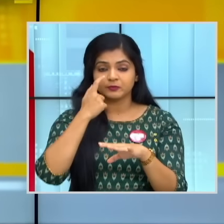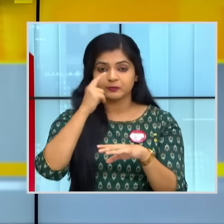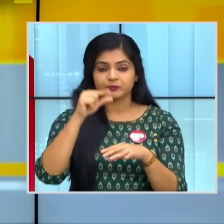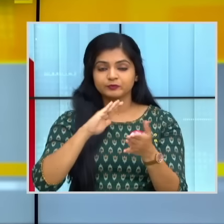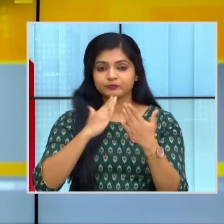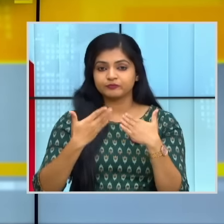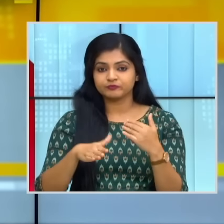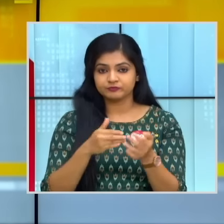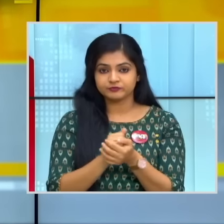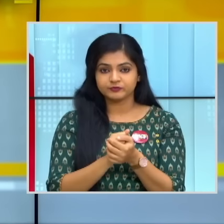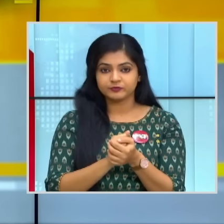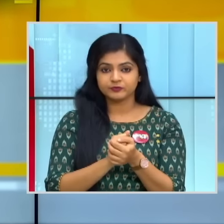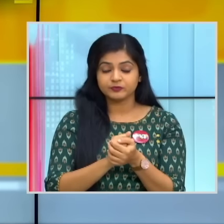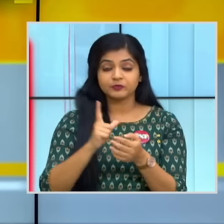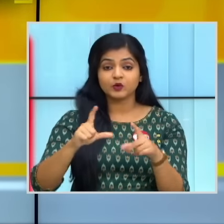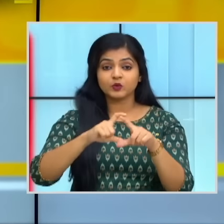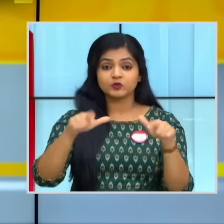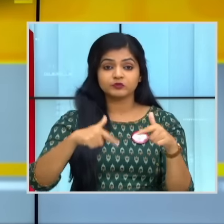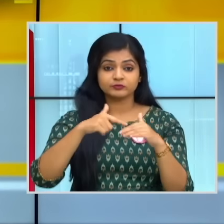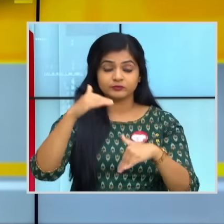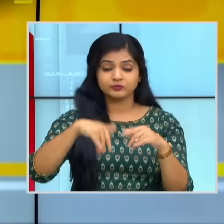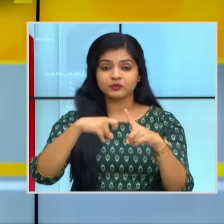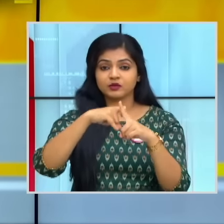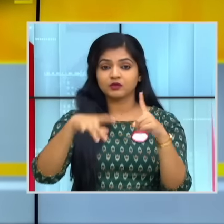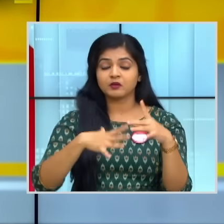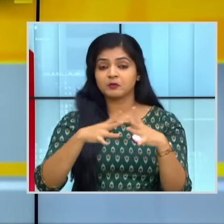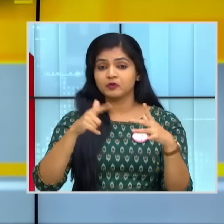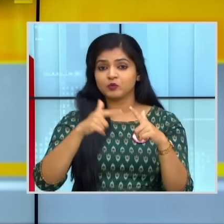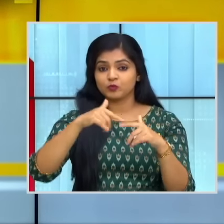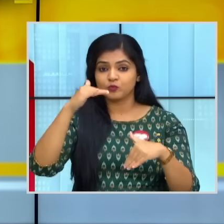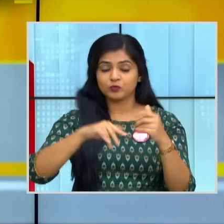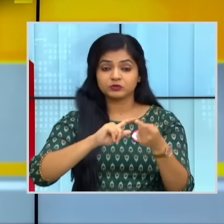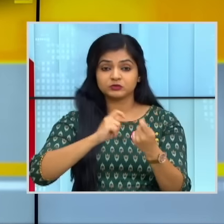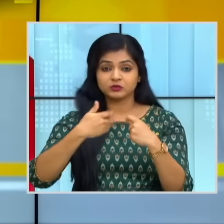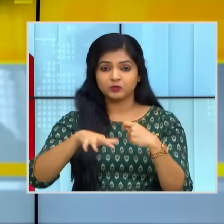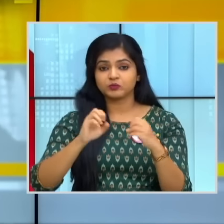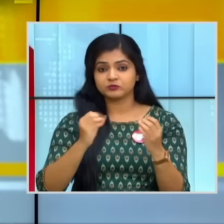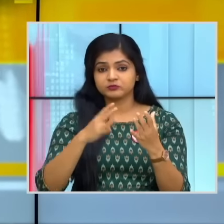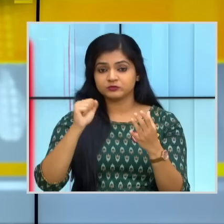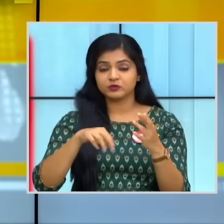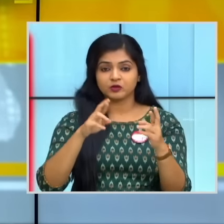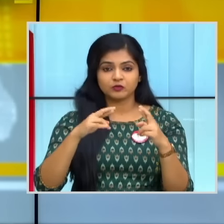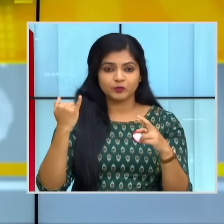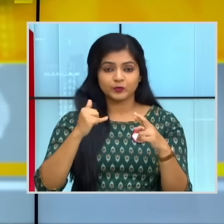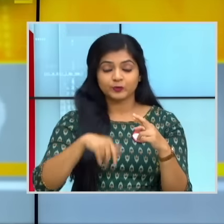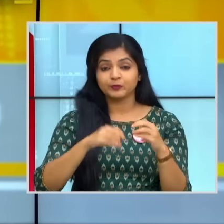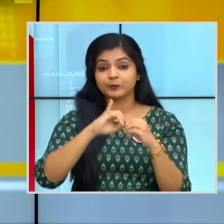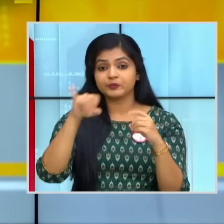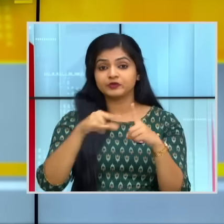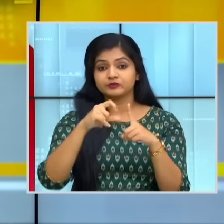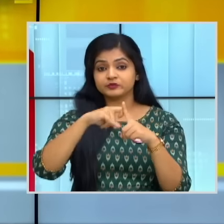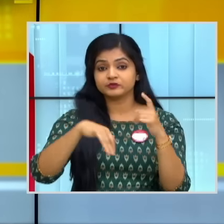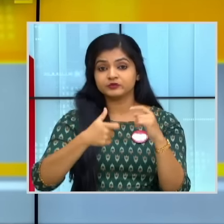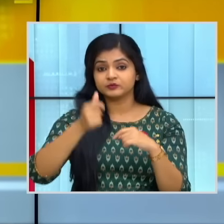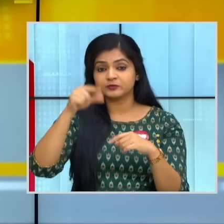യുവതി മരിച്ചു. ലോക്സഭാ തെരഞ്ഞെടുപ്പിൽ കേരളത്തിൽ വലിയ രാഷ്ട്രീയ മാറ്റത്തിന് തുടക്കം കുറിക്കുന്ന ഫലമുണ്ടാകുമെന്ന് BJP സംസ്ഥാന അധ്യക്ഷൻ